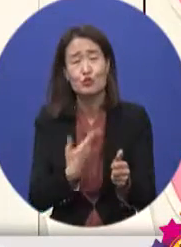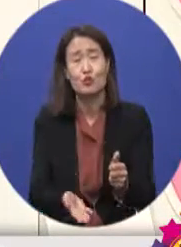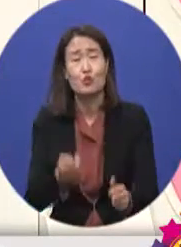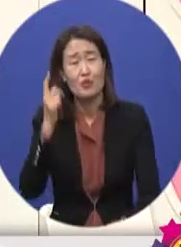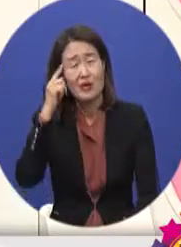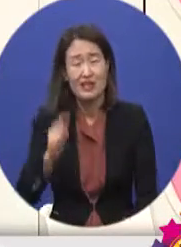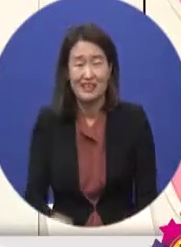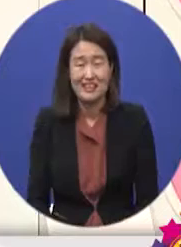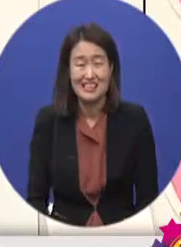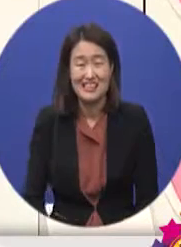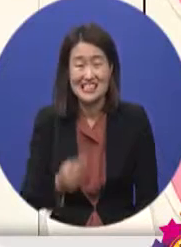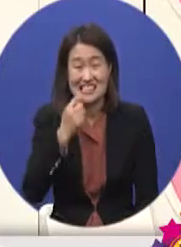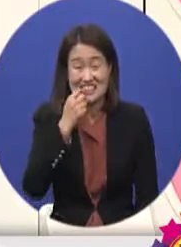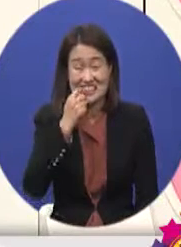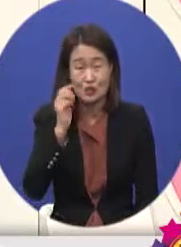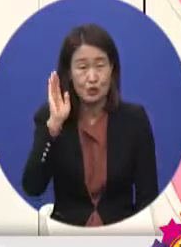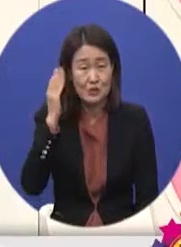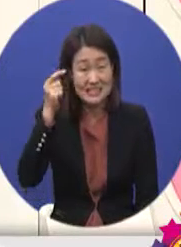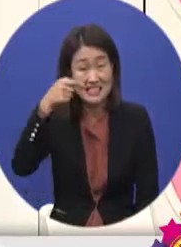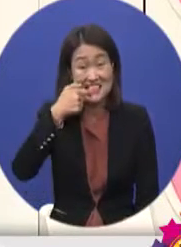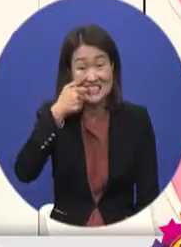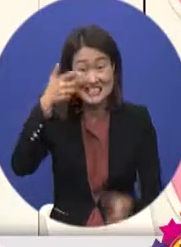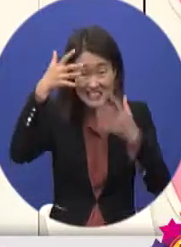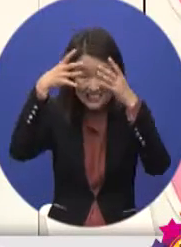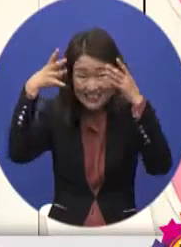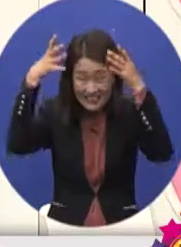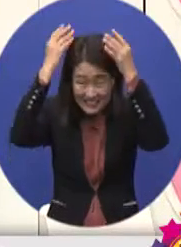머리는 하얗게 해가지고